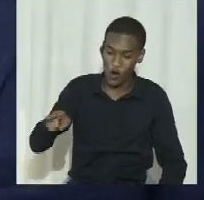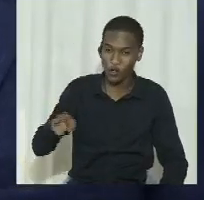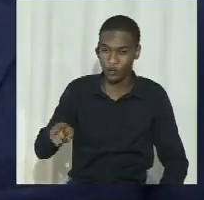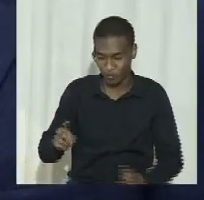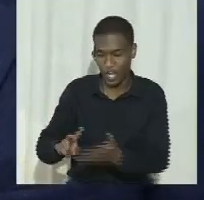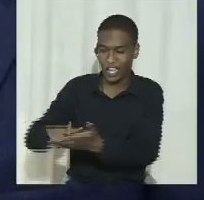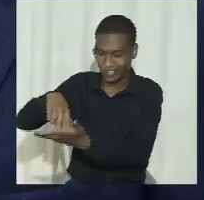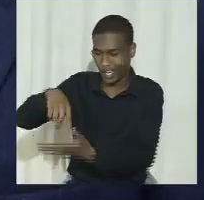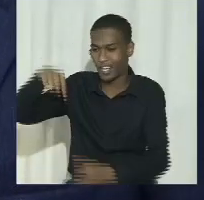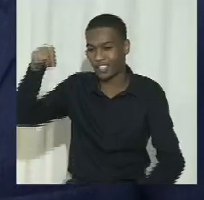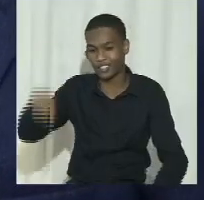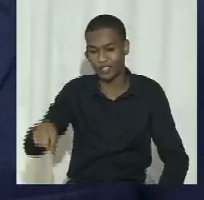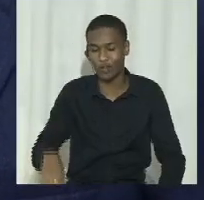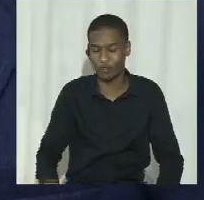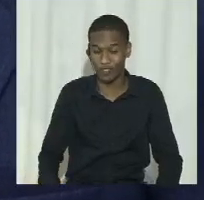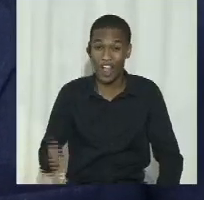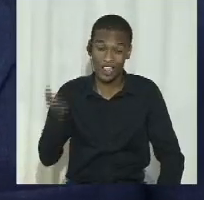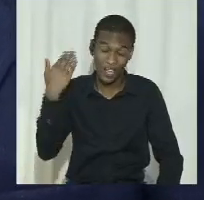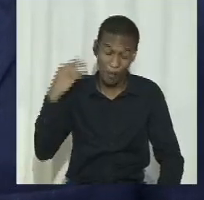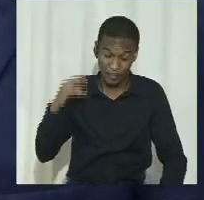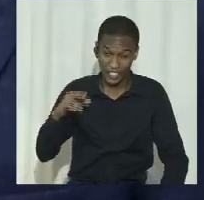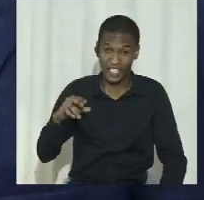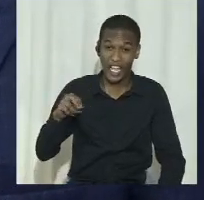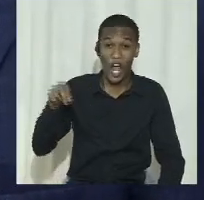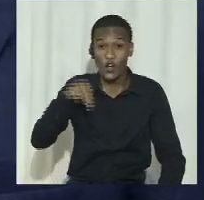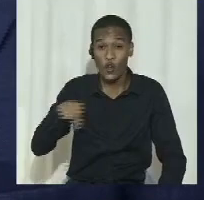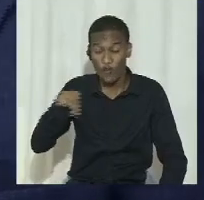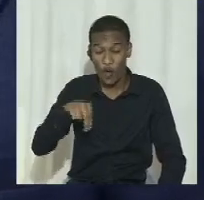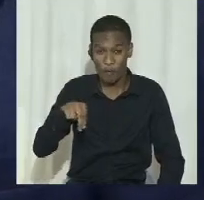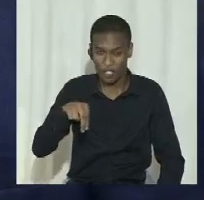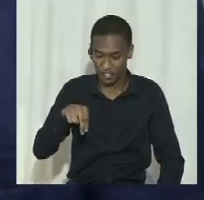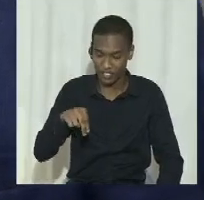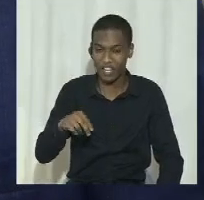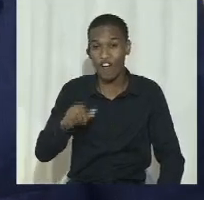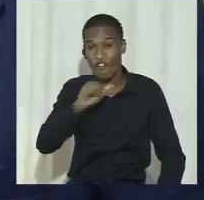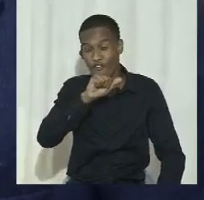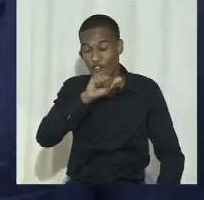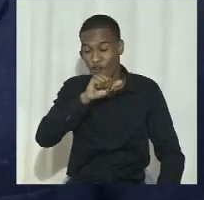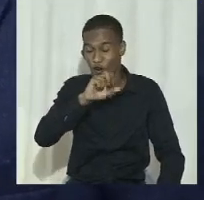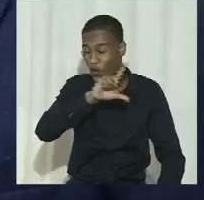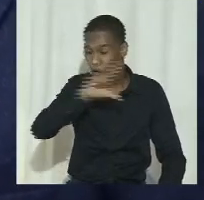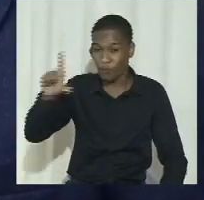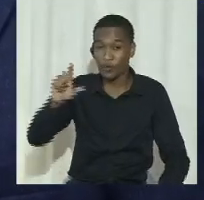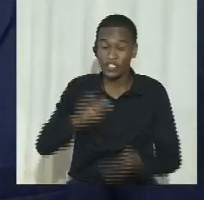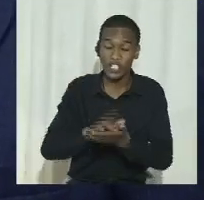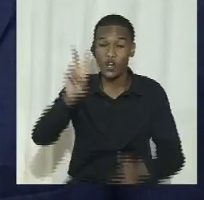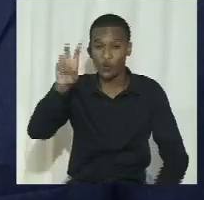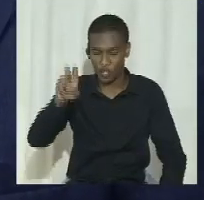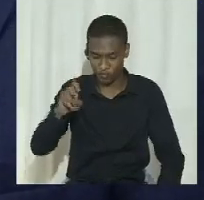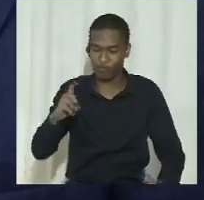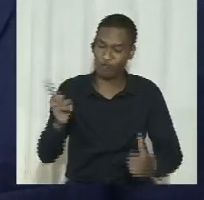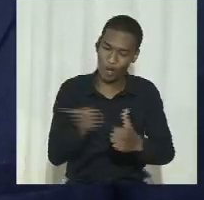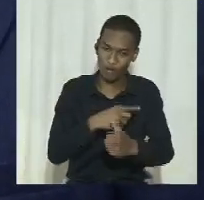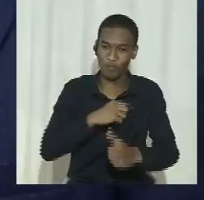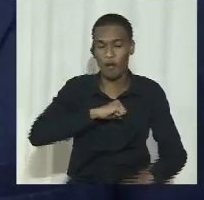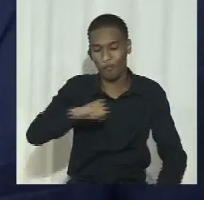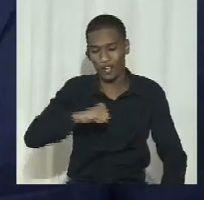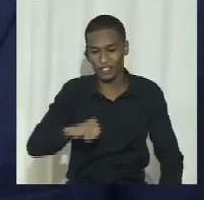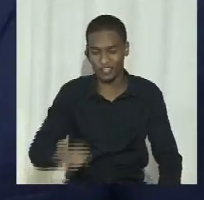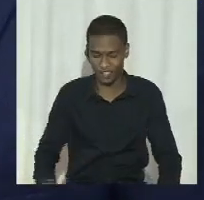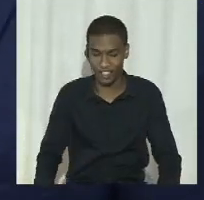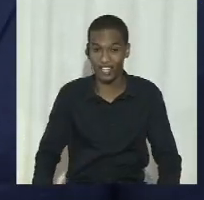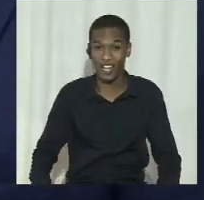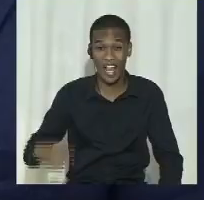novambra 2020 dia raha tara indrindra dia ny faran'ny volana